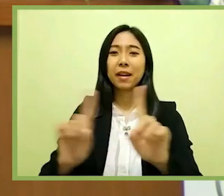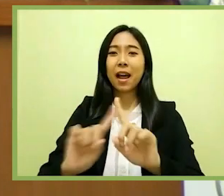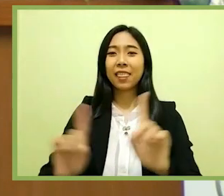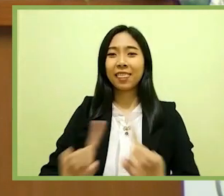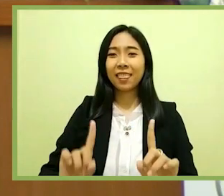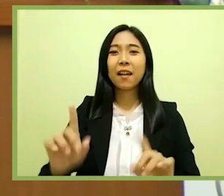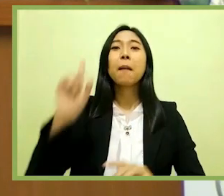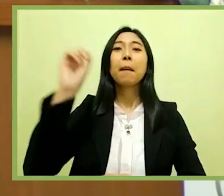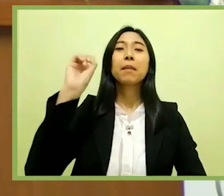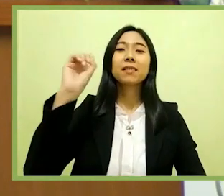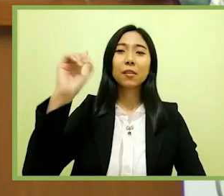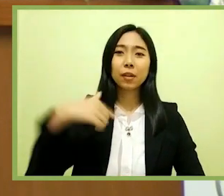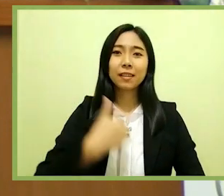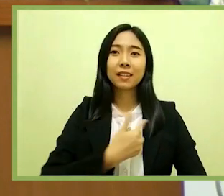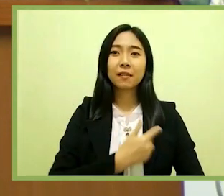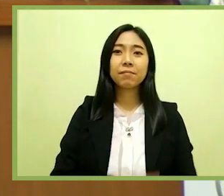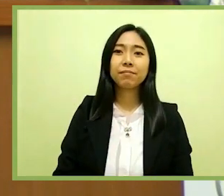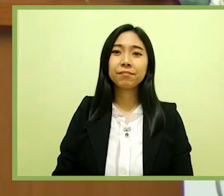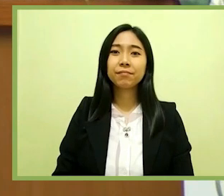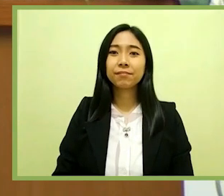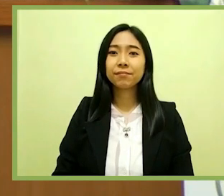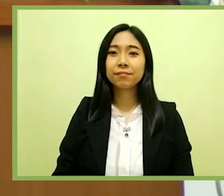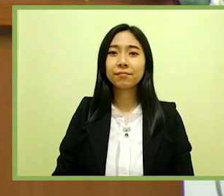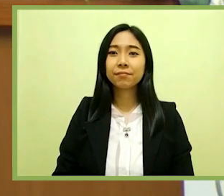di tengah berbagai perbedaan.